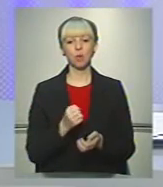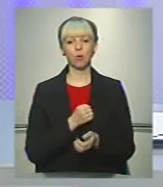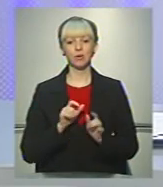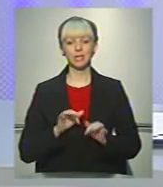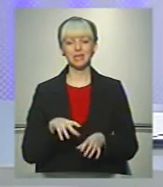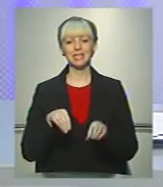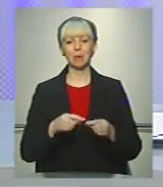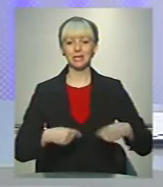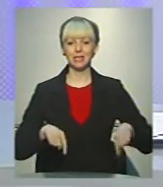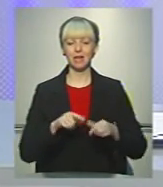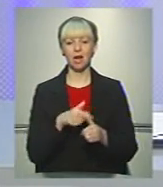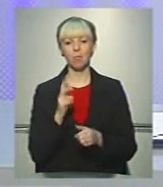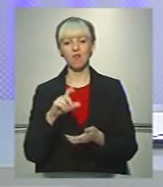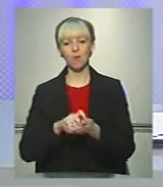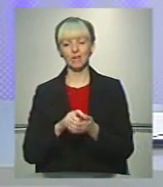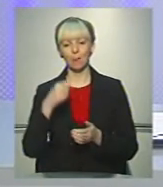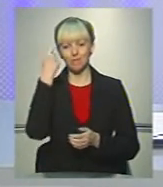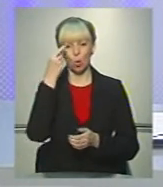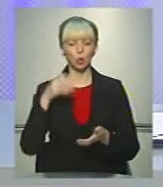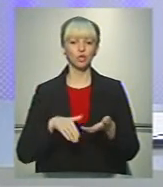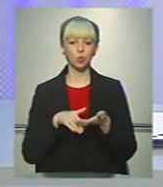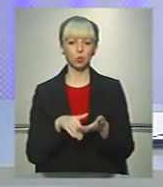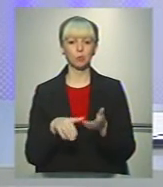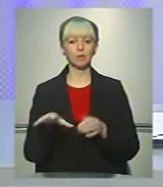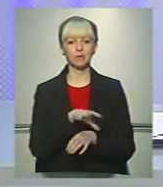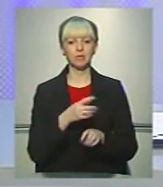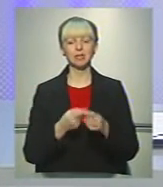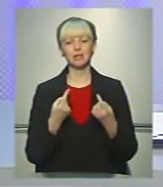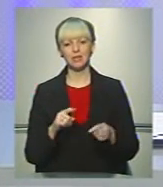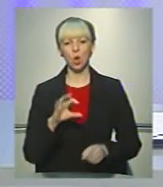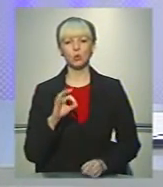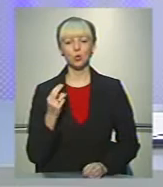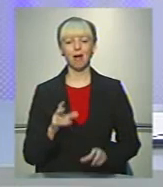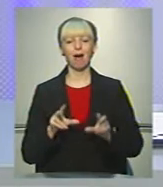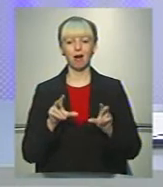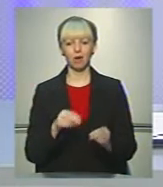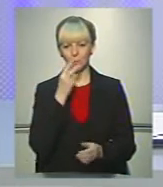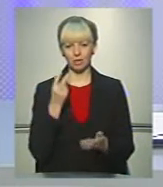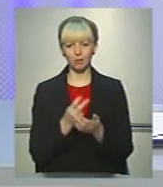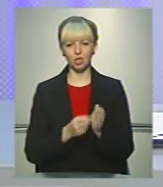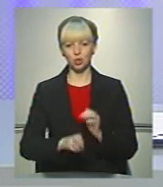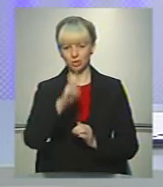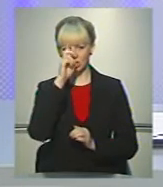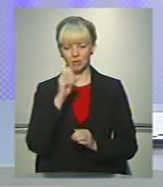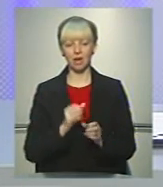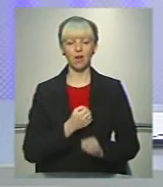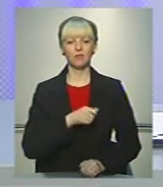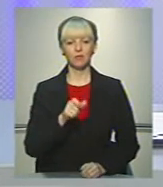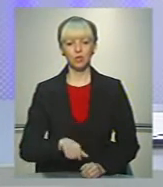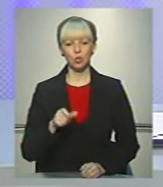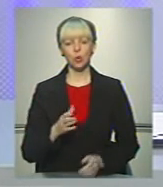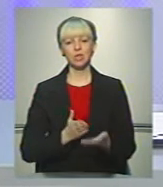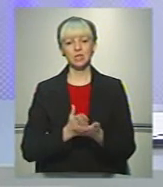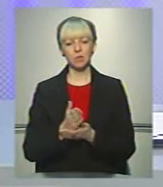дій, земельна ділянка або квартира, психологічна допомога. Всі ці та інші соціальні гарантії передбачені державою для військових, які